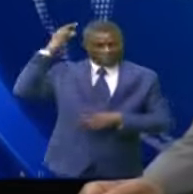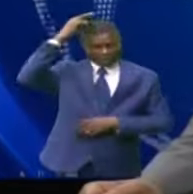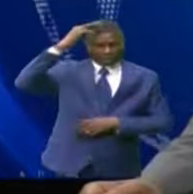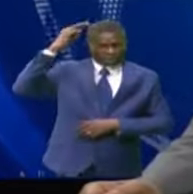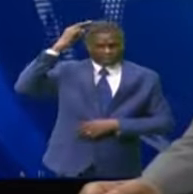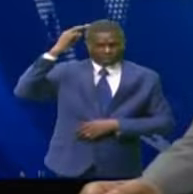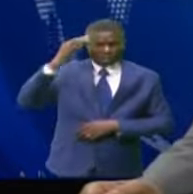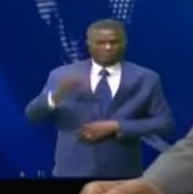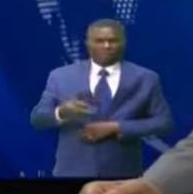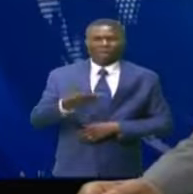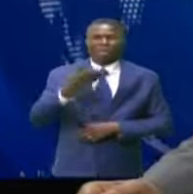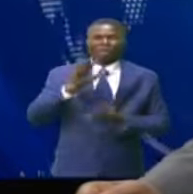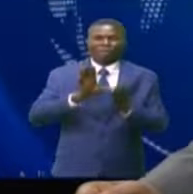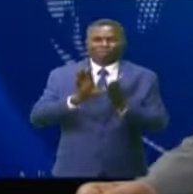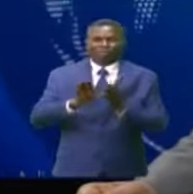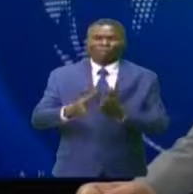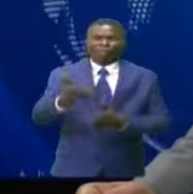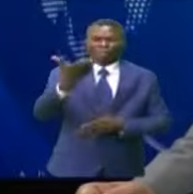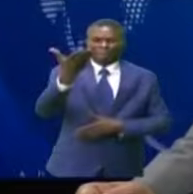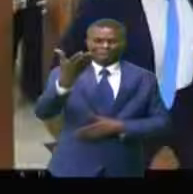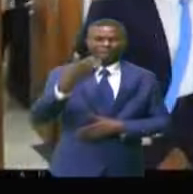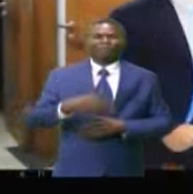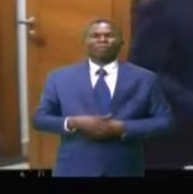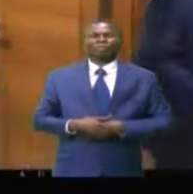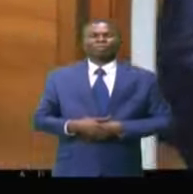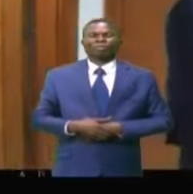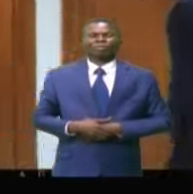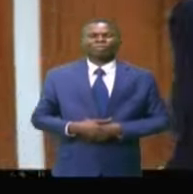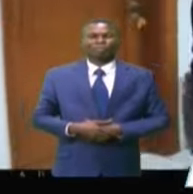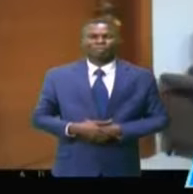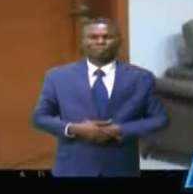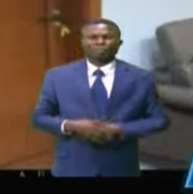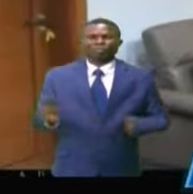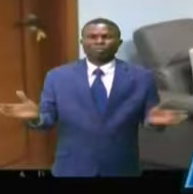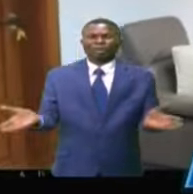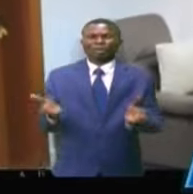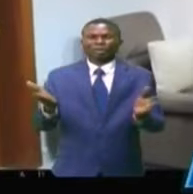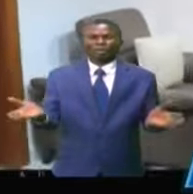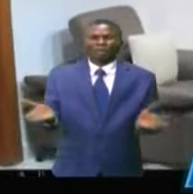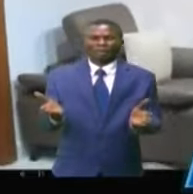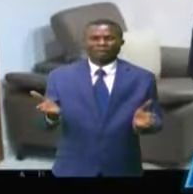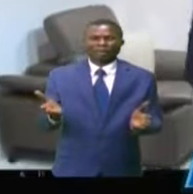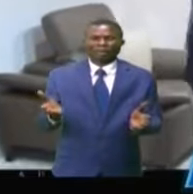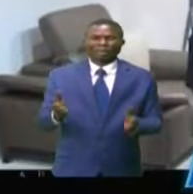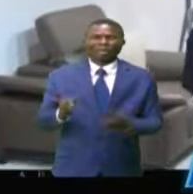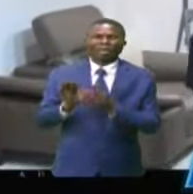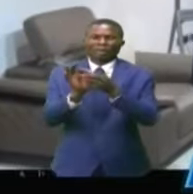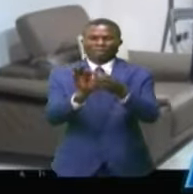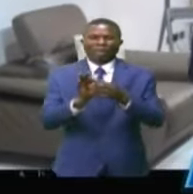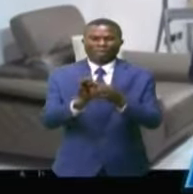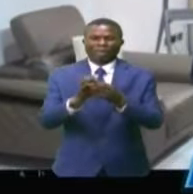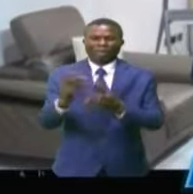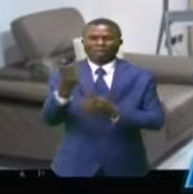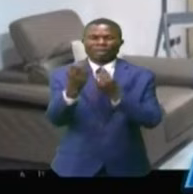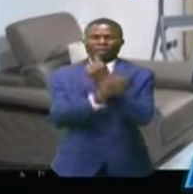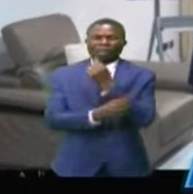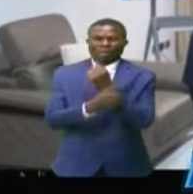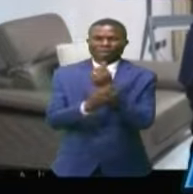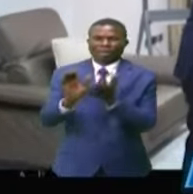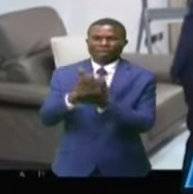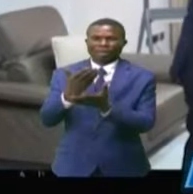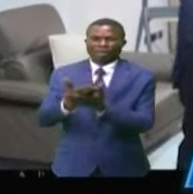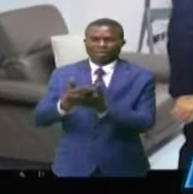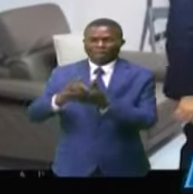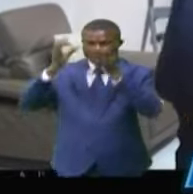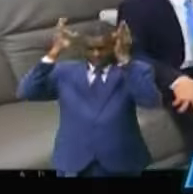Bemba Gombo. Reportage de Nicole Cesseploca. Le renforcement des relations de coopération bilatérale entre